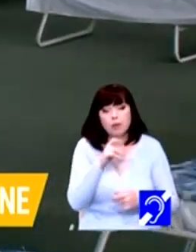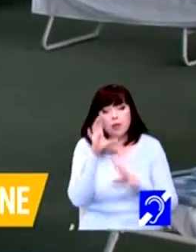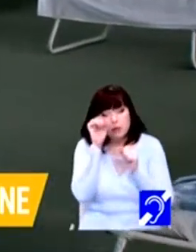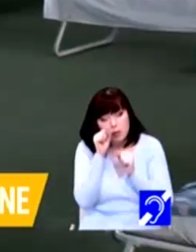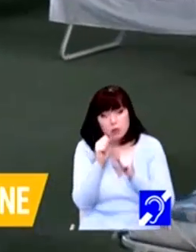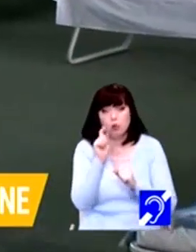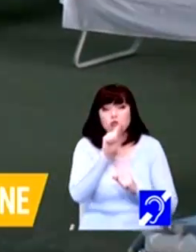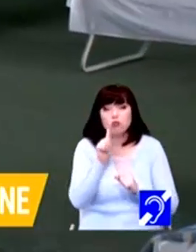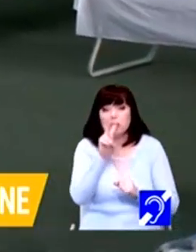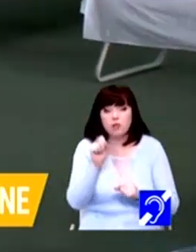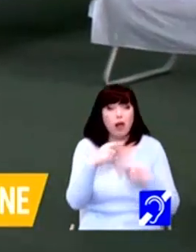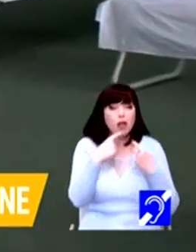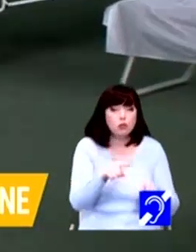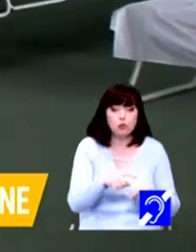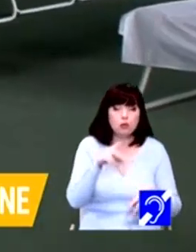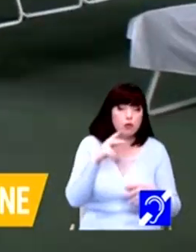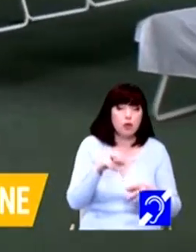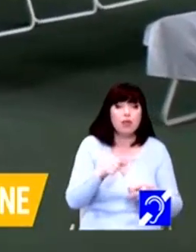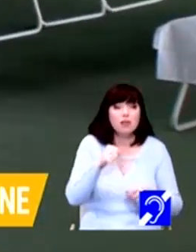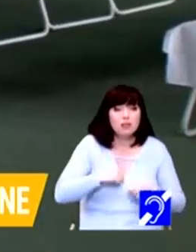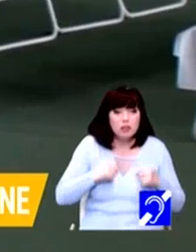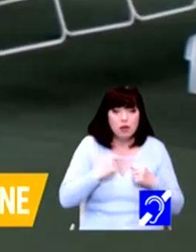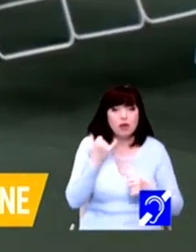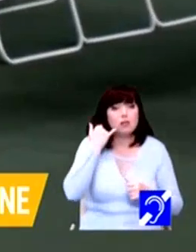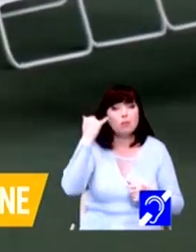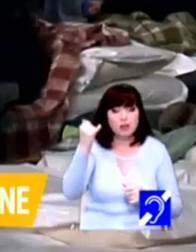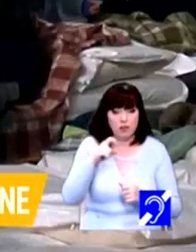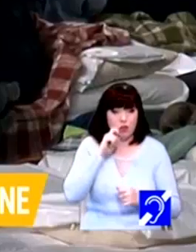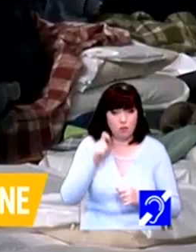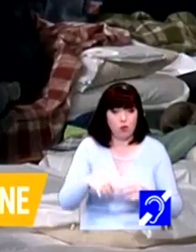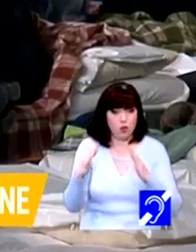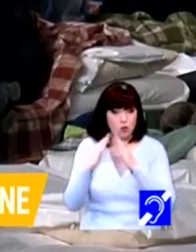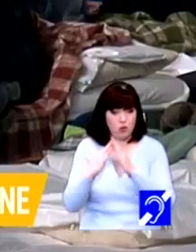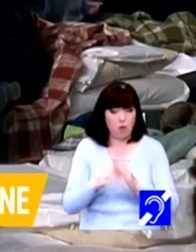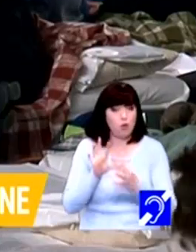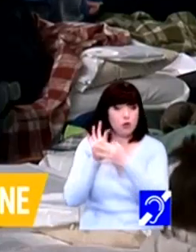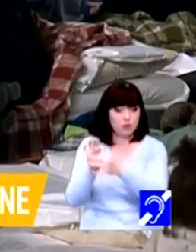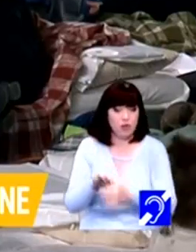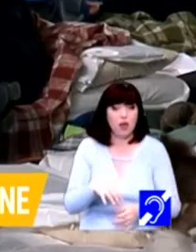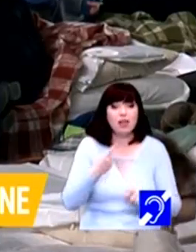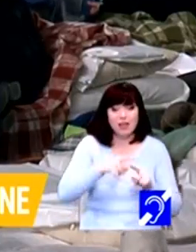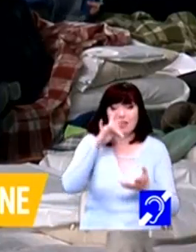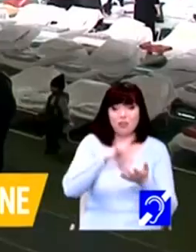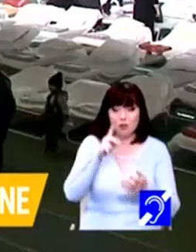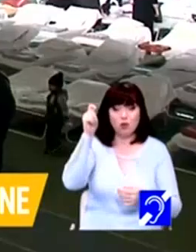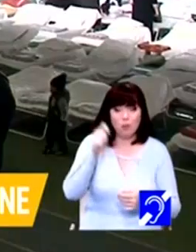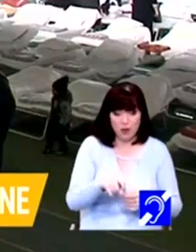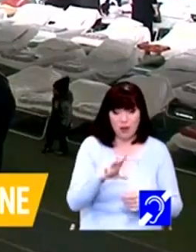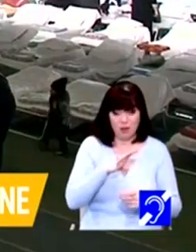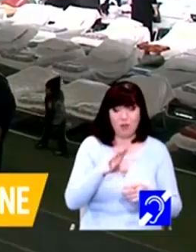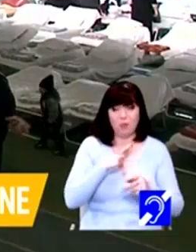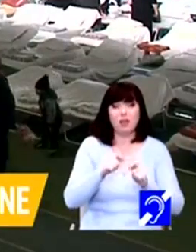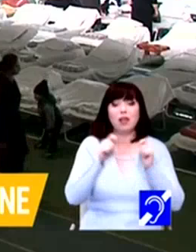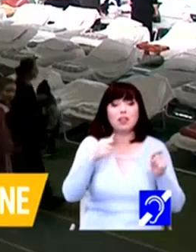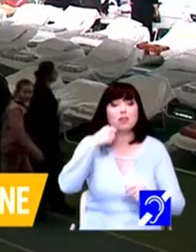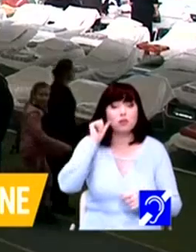ore, iar unii cu disperare își contactează rudele rămase în țara vecină. Centrul pentru refugiații veniți din Ucraina a fost deschis ieri. Până